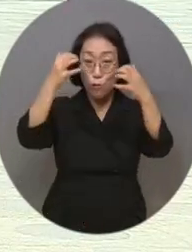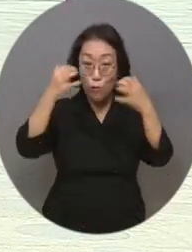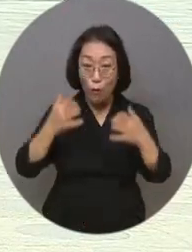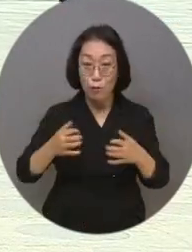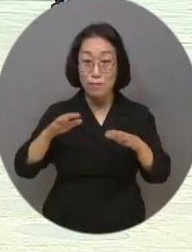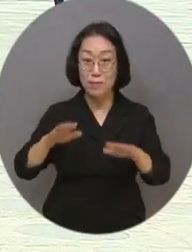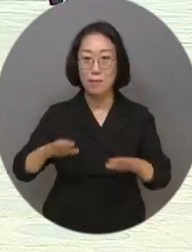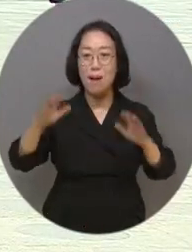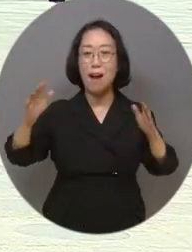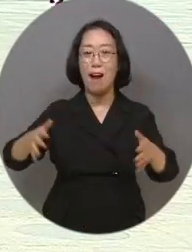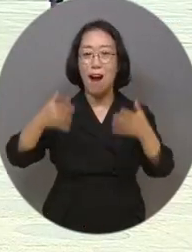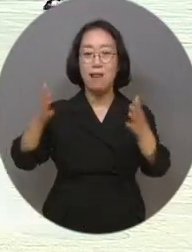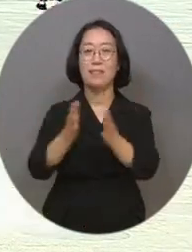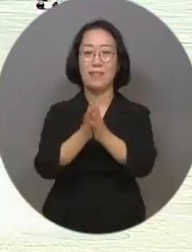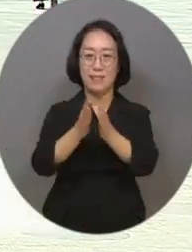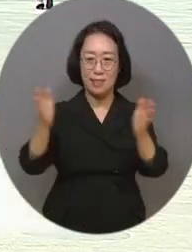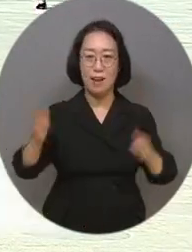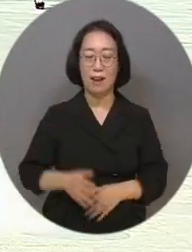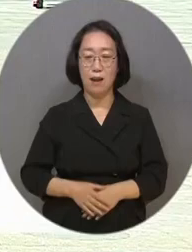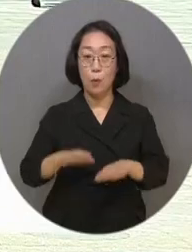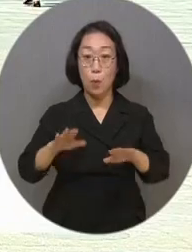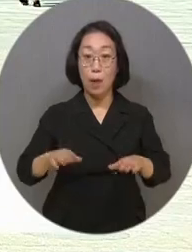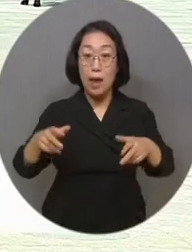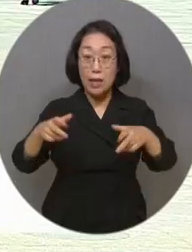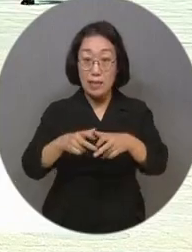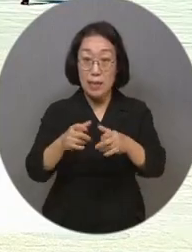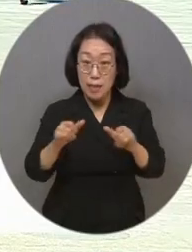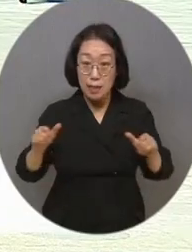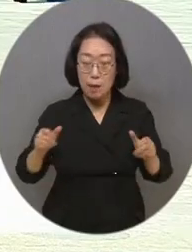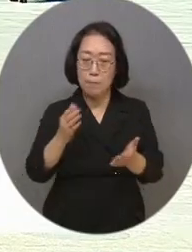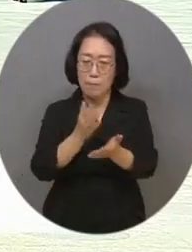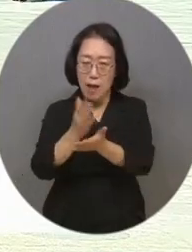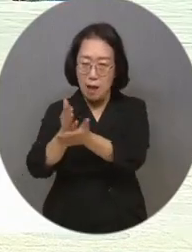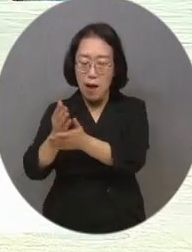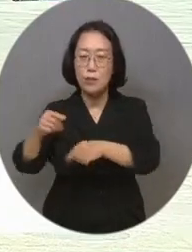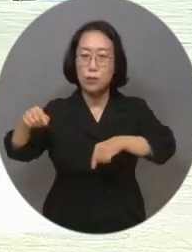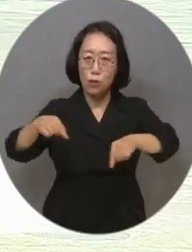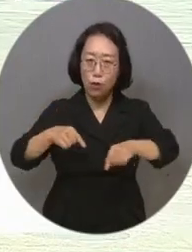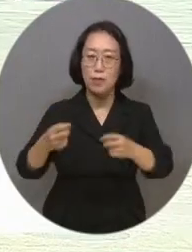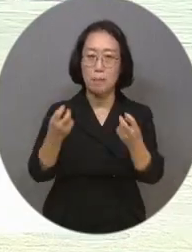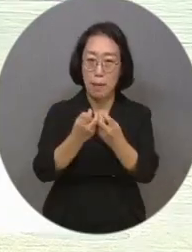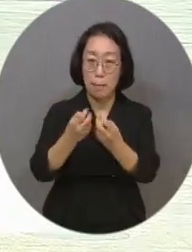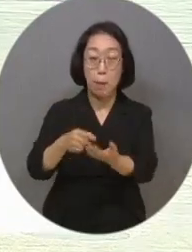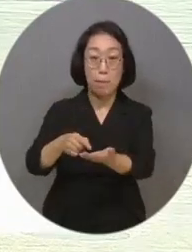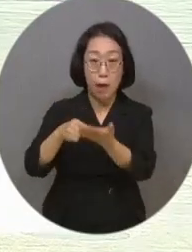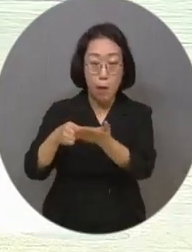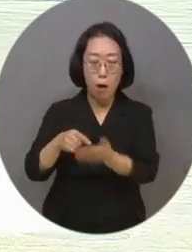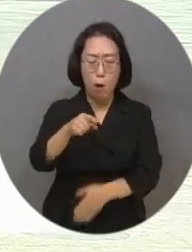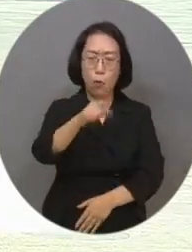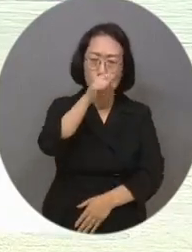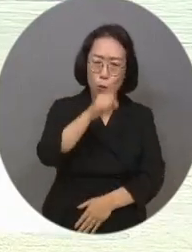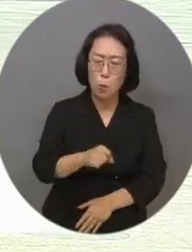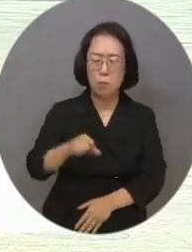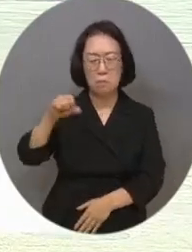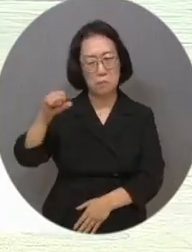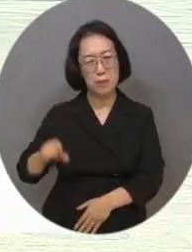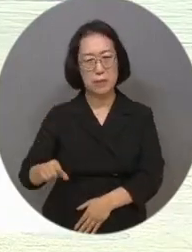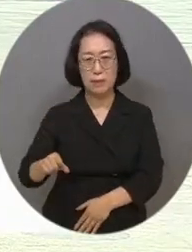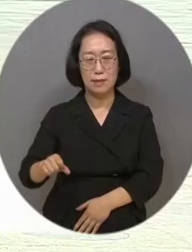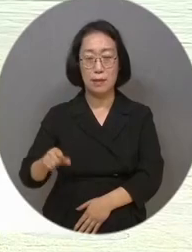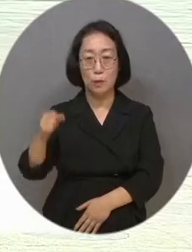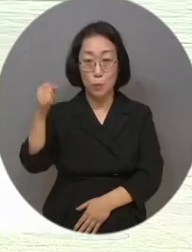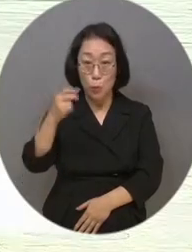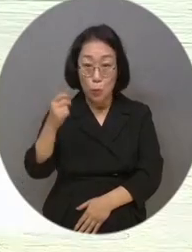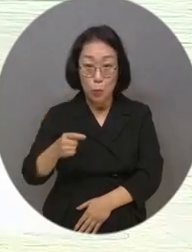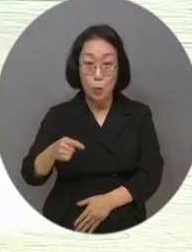새로운 계절을 맞이하고 있습니다 올해도 장애인을 위한 다양한 정책들이 쏟아졌고 호평과 혹평이 이어지며 다음을 기약하기도